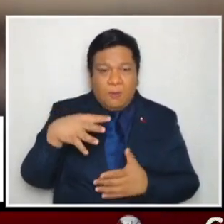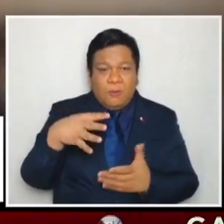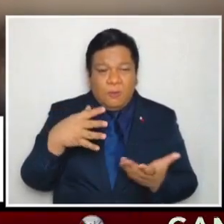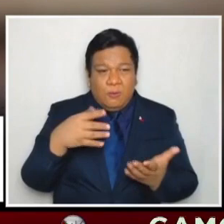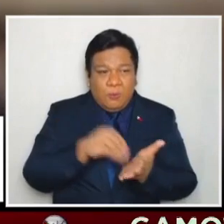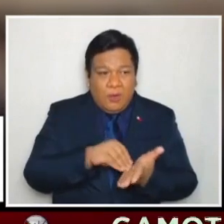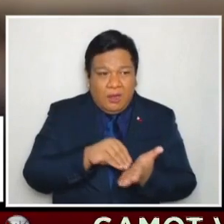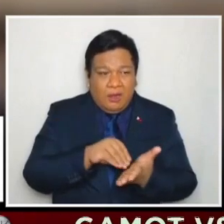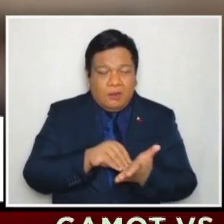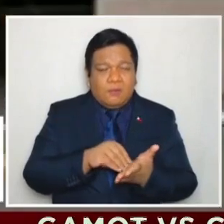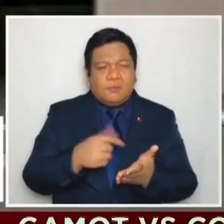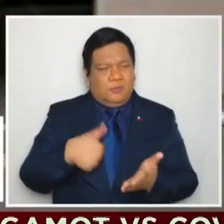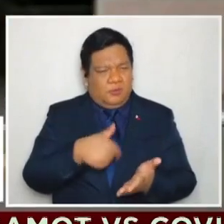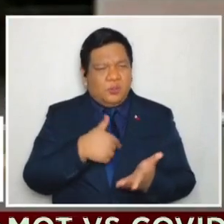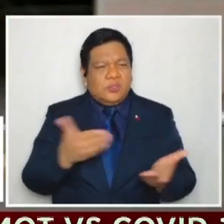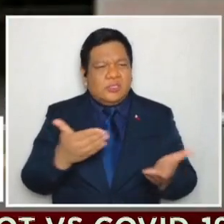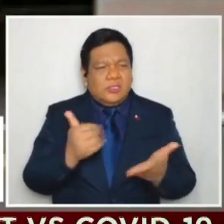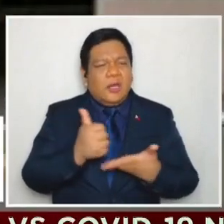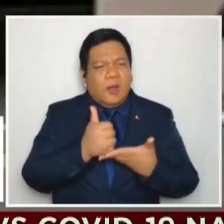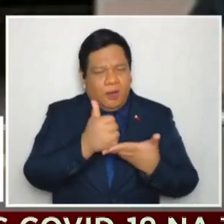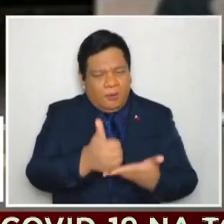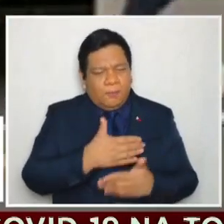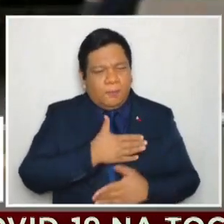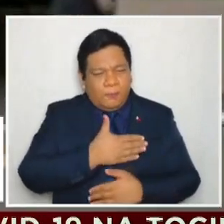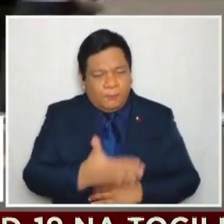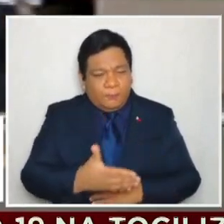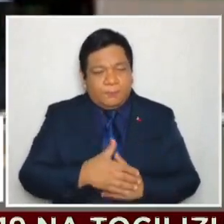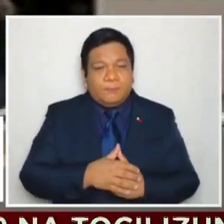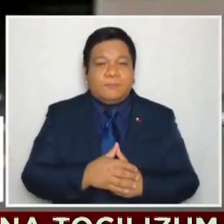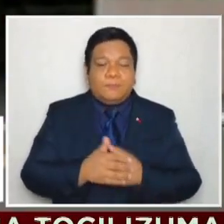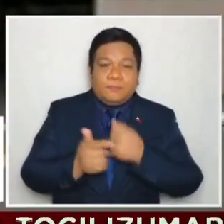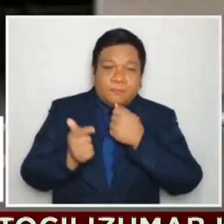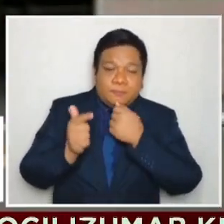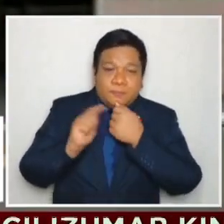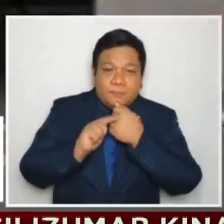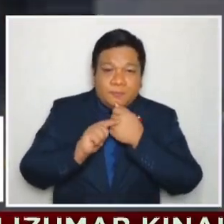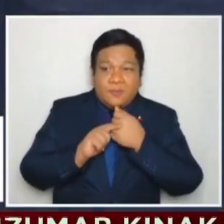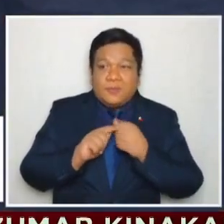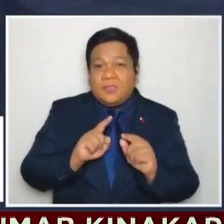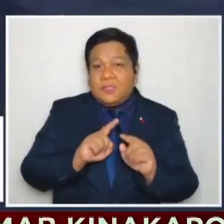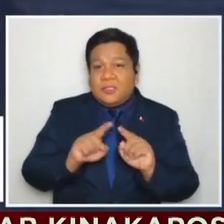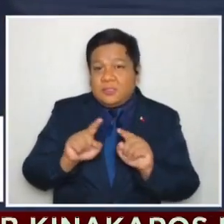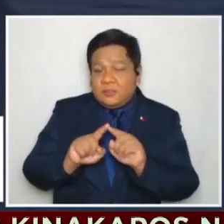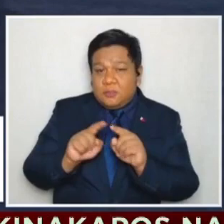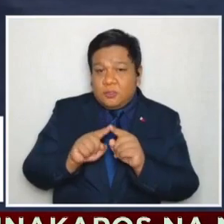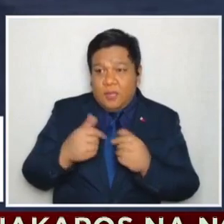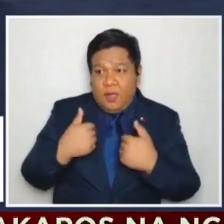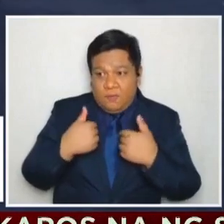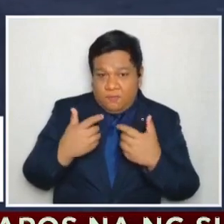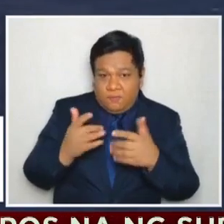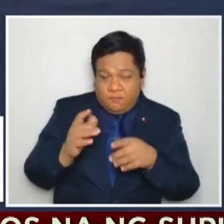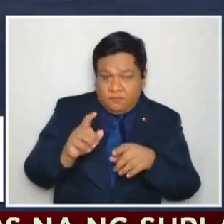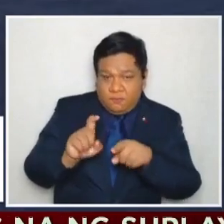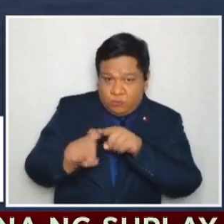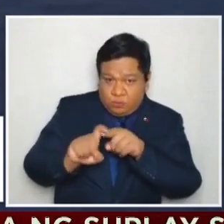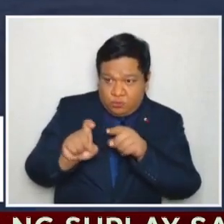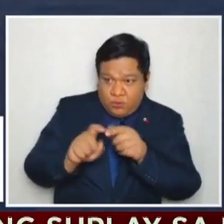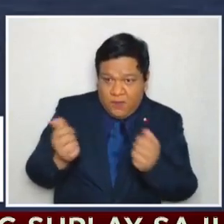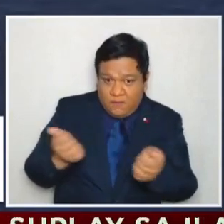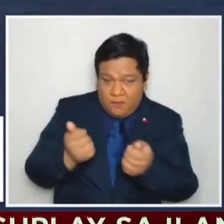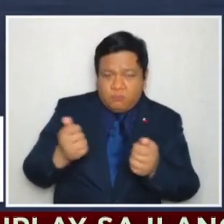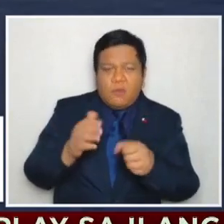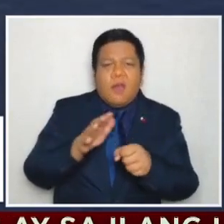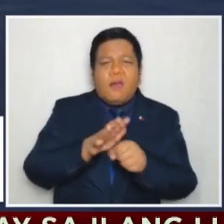Andito naman tayo para tumulong. Sa isyu naman ng supply, tiniyak ng Department of Energy na sasapat ang kuryente sa 20 days na